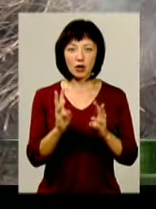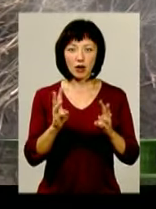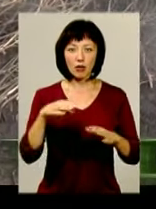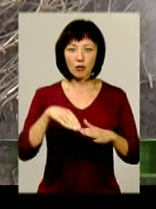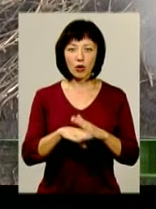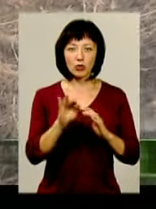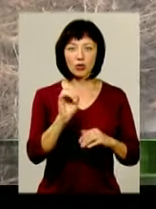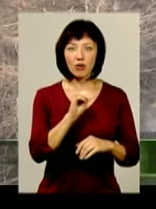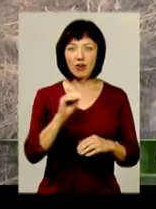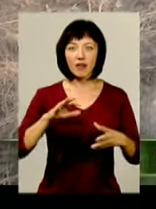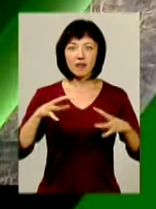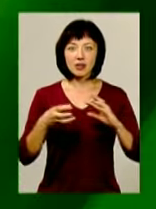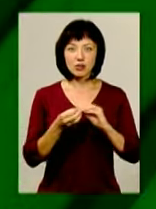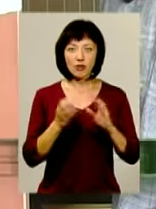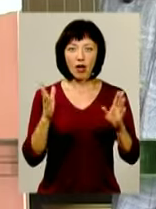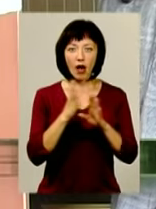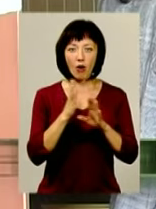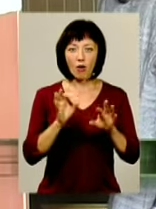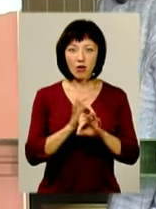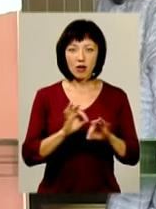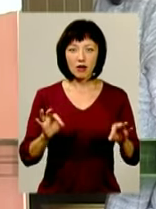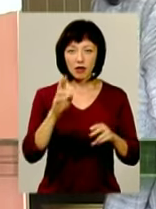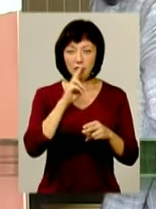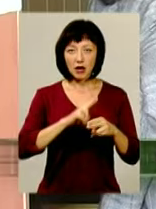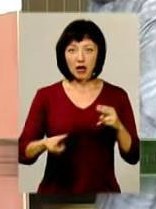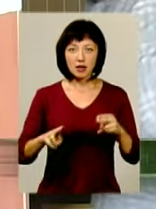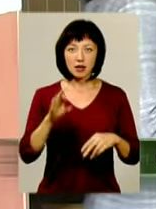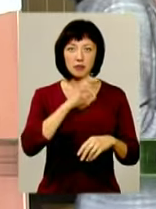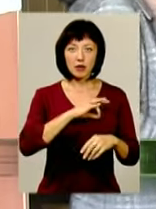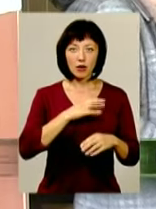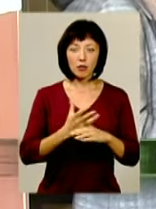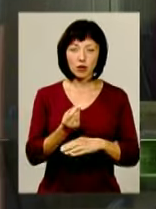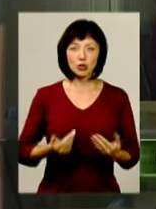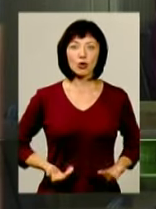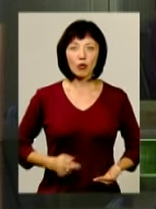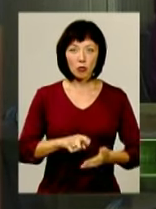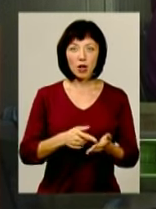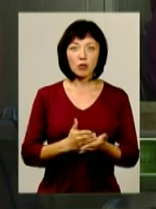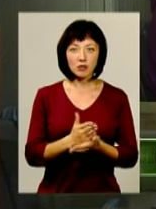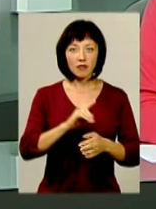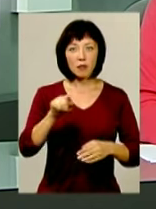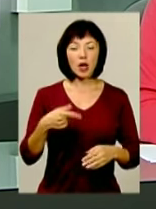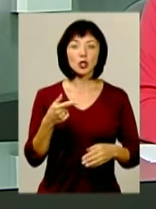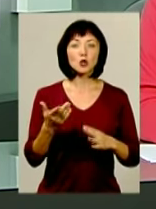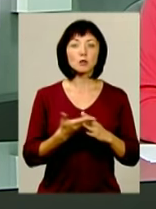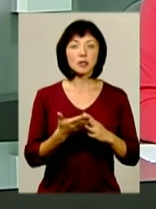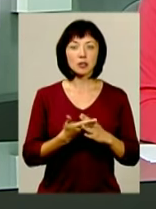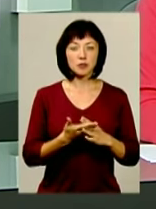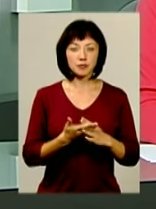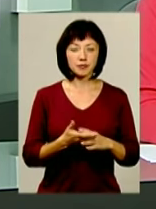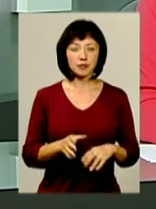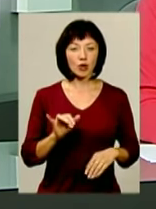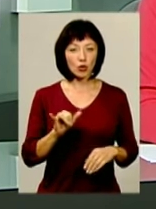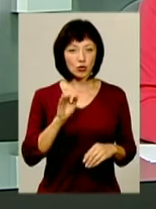– висновки екологів. Втратили пільги на оплату житлово-комунальних послуг – вимагайте субсидію. У